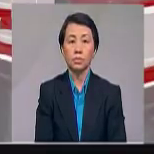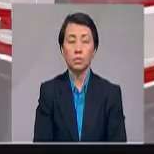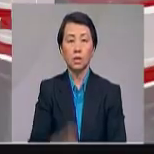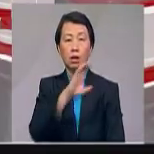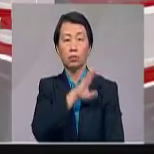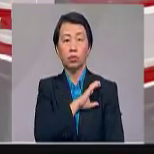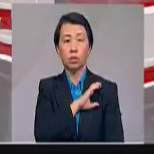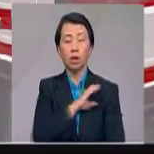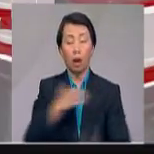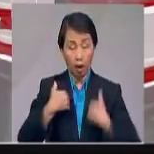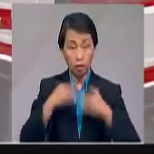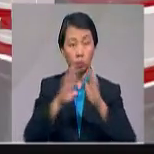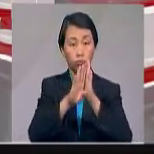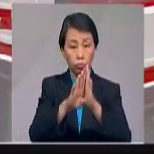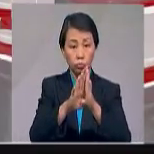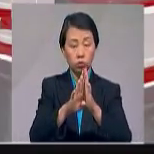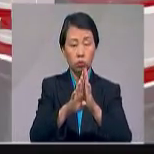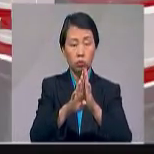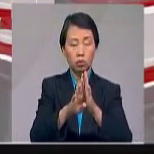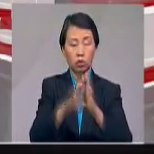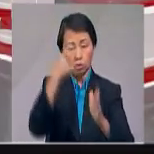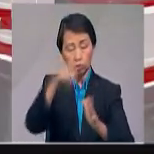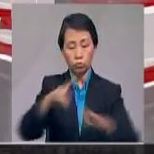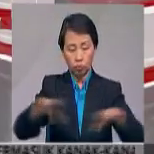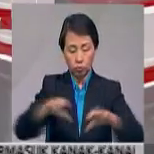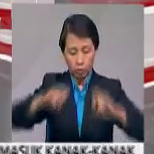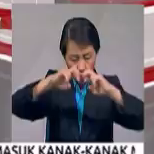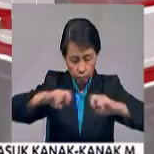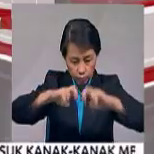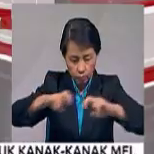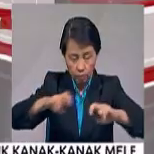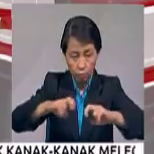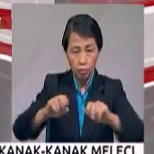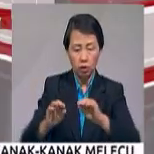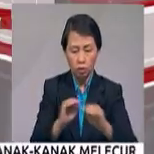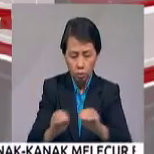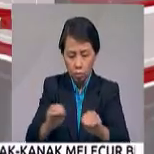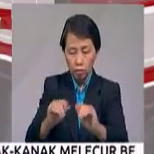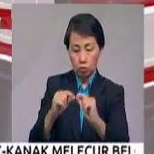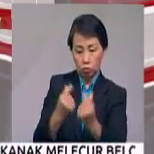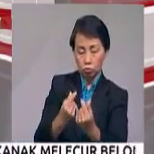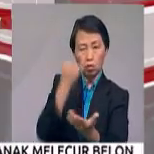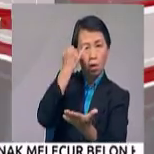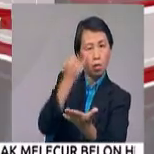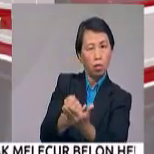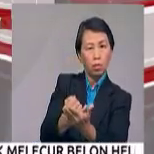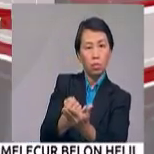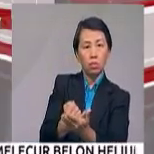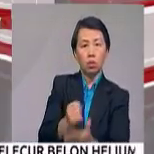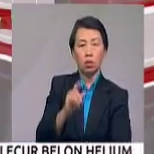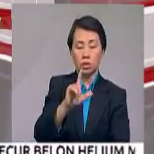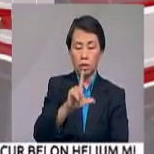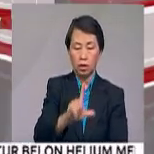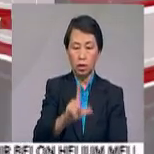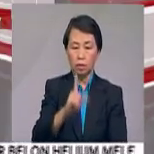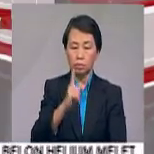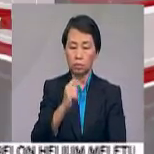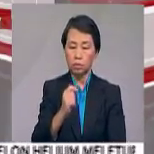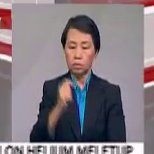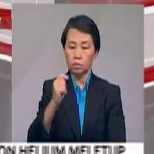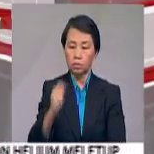Polis mempunyai bukti dan asas kukuh bagi menjalankan siasatan terhadap gerakan kumpulan pengganas Liberation Tigers of Tamil